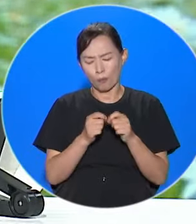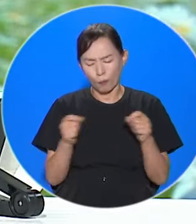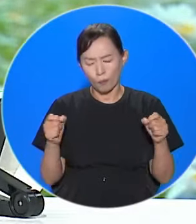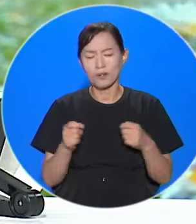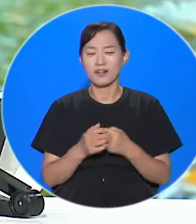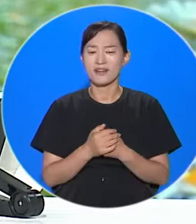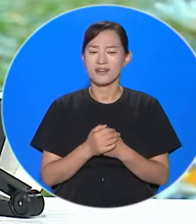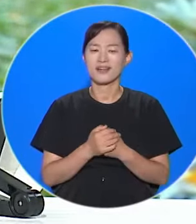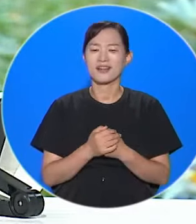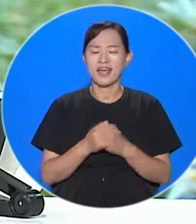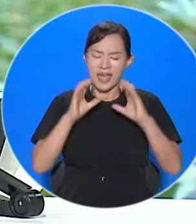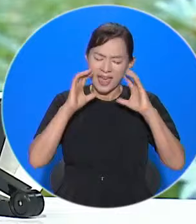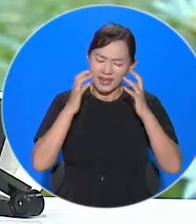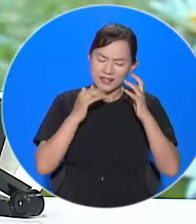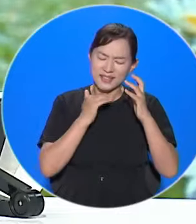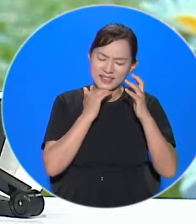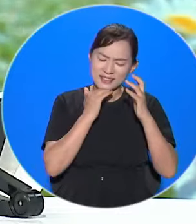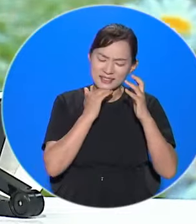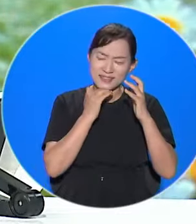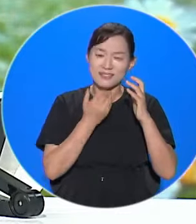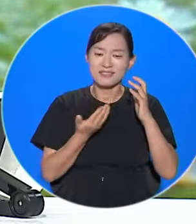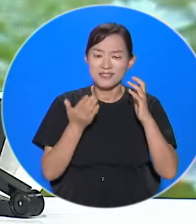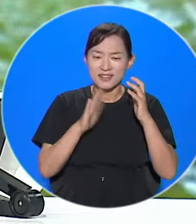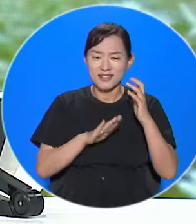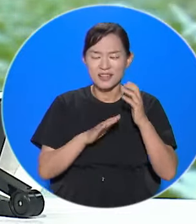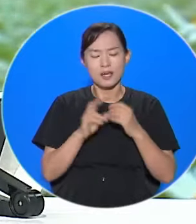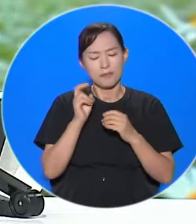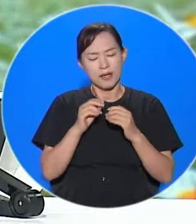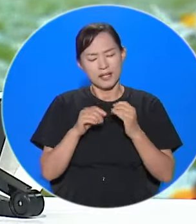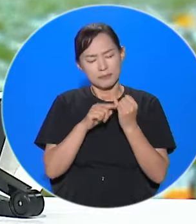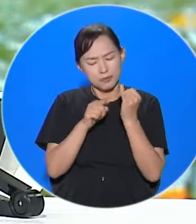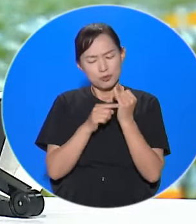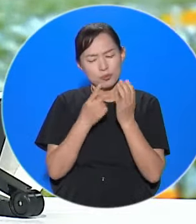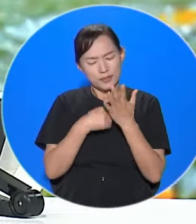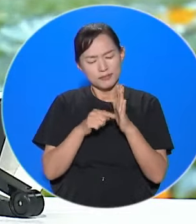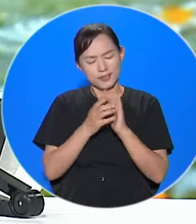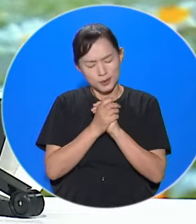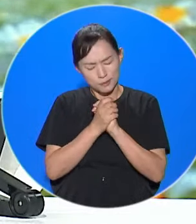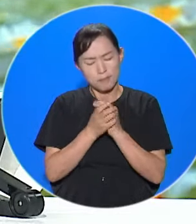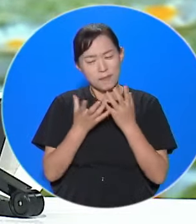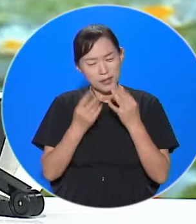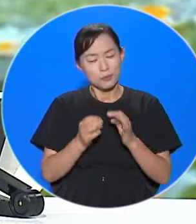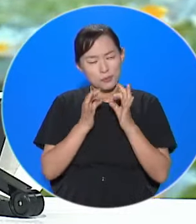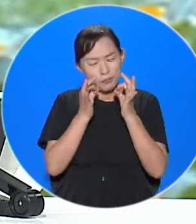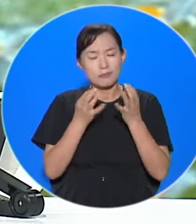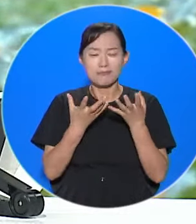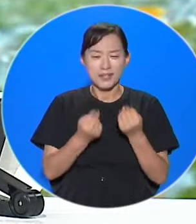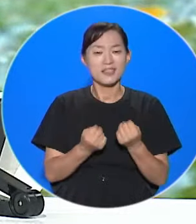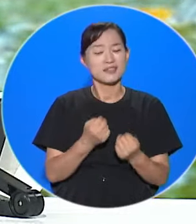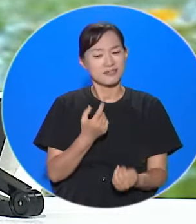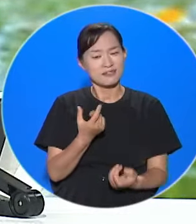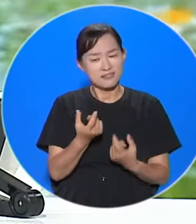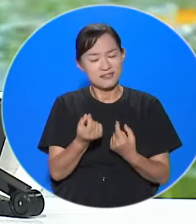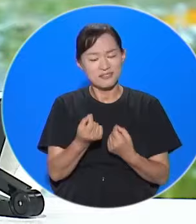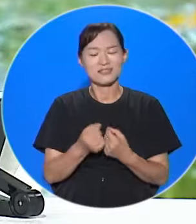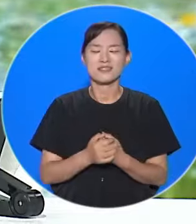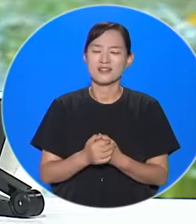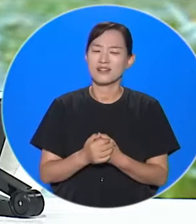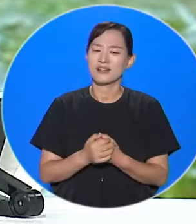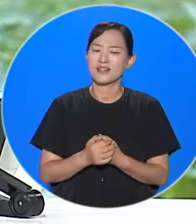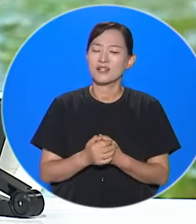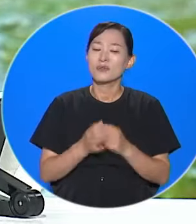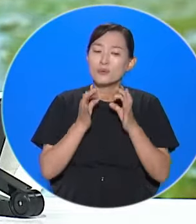동안 아이를 갖기 위해서 아마 기도도 많이 하시고 노력도 네. 많이 하셨을 것 같아요. 네, 그리고